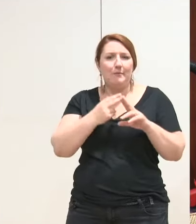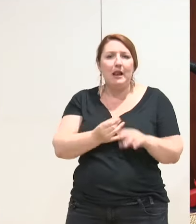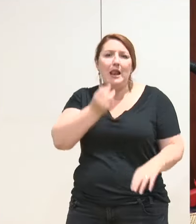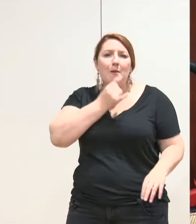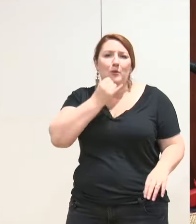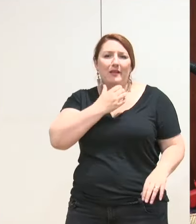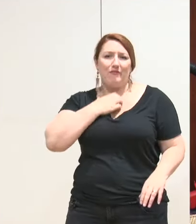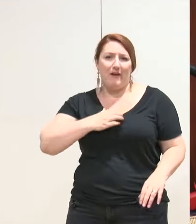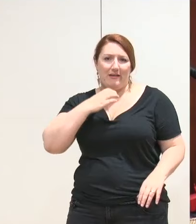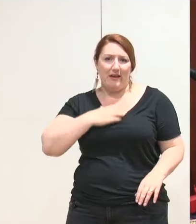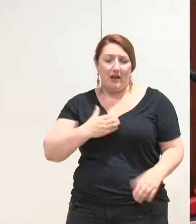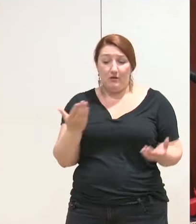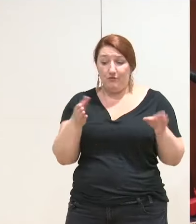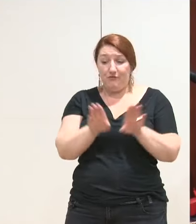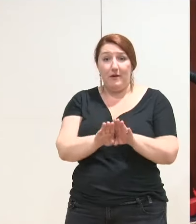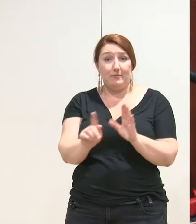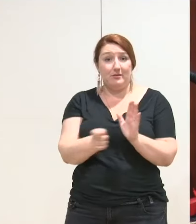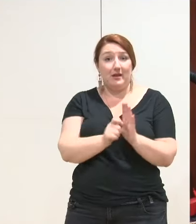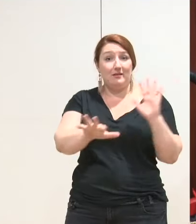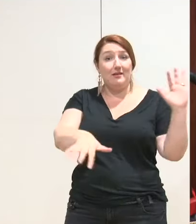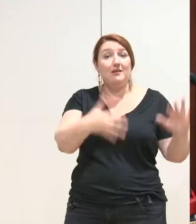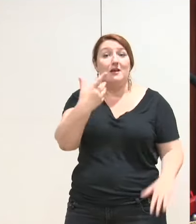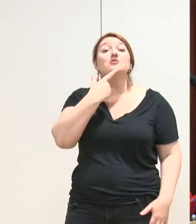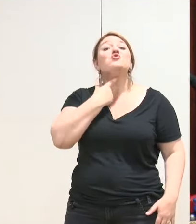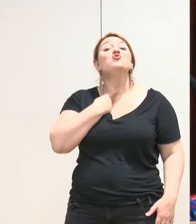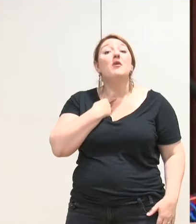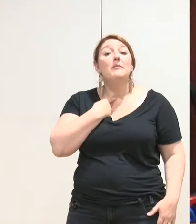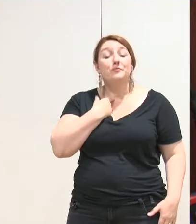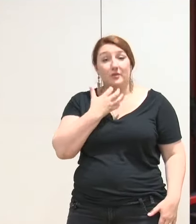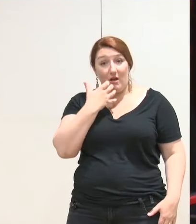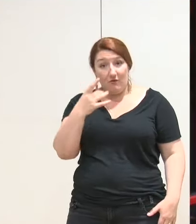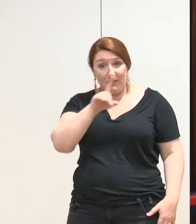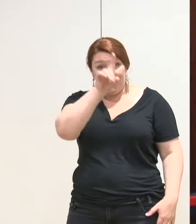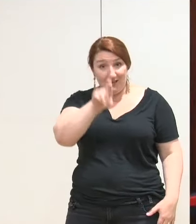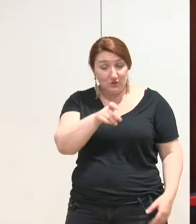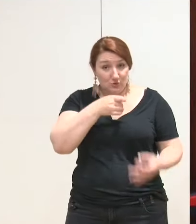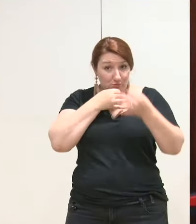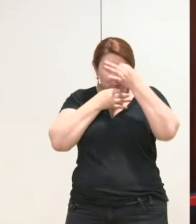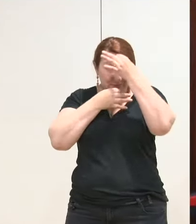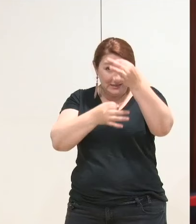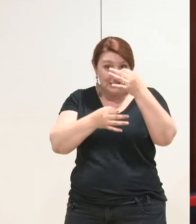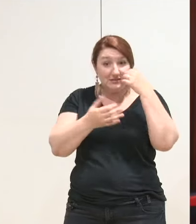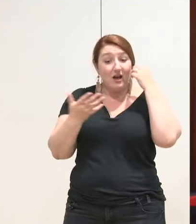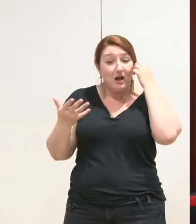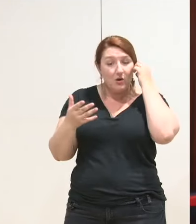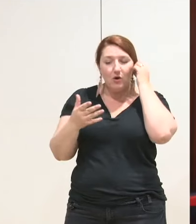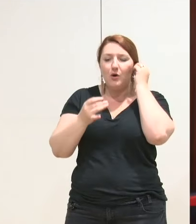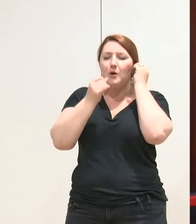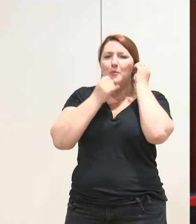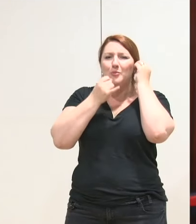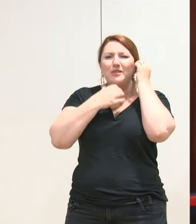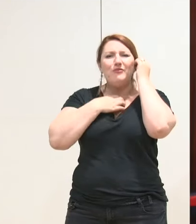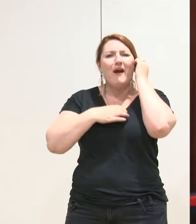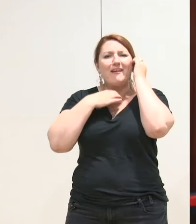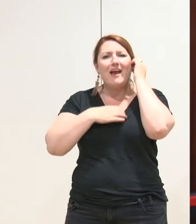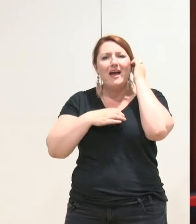a fermé le 15 juin et c'est à ce propos-là que j'aurais aimé vous vous vous poser une question du devenir de cette petite fringale en en